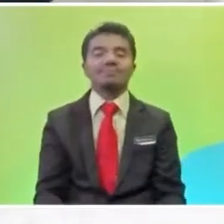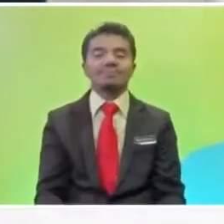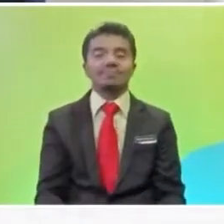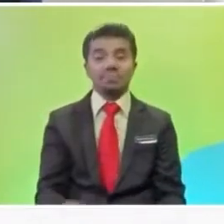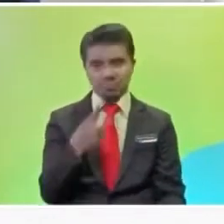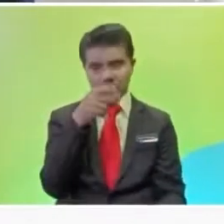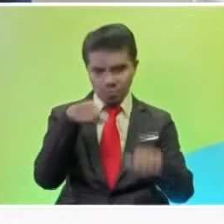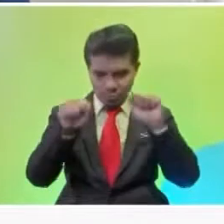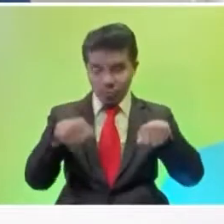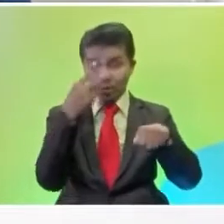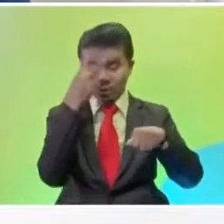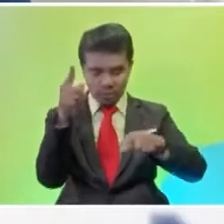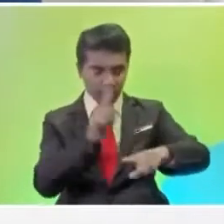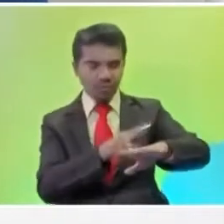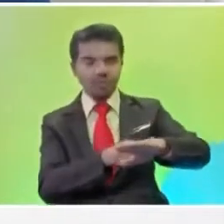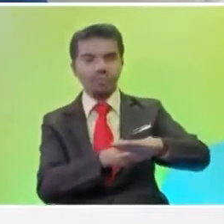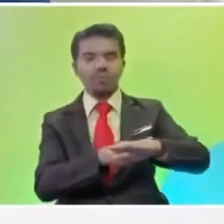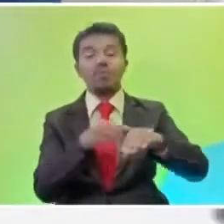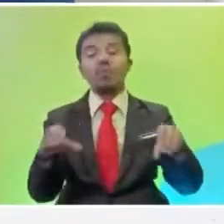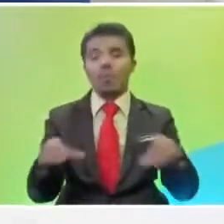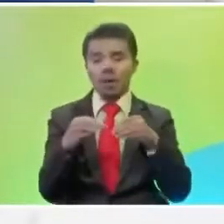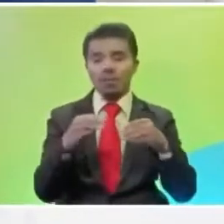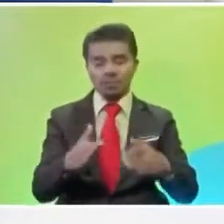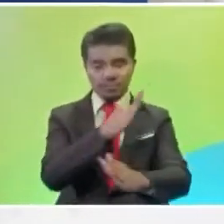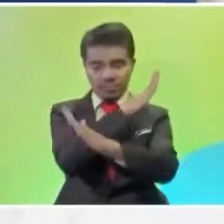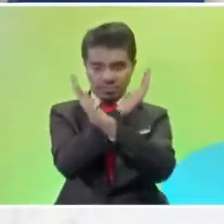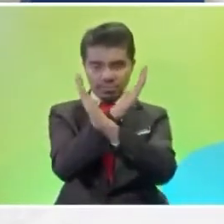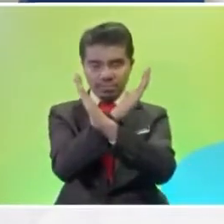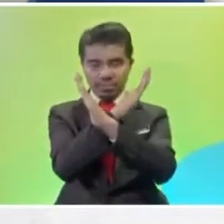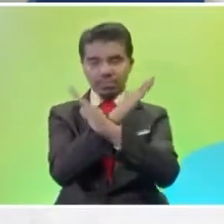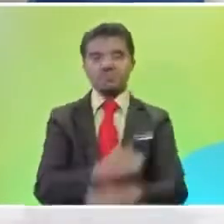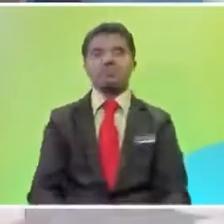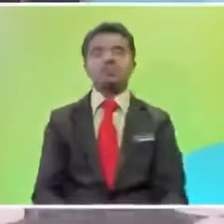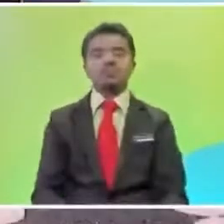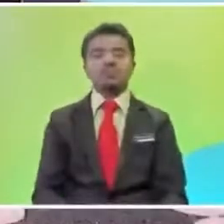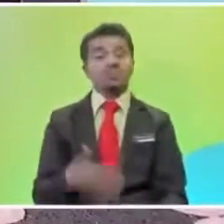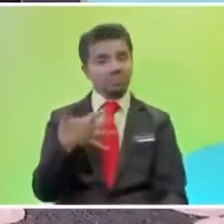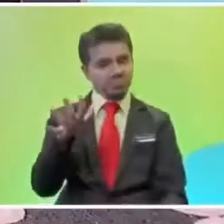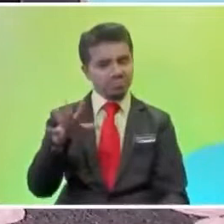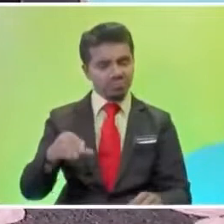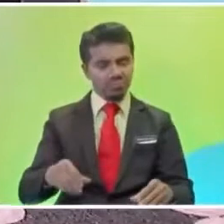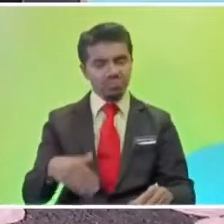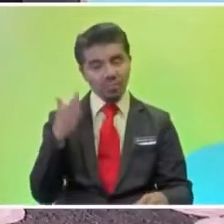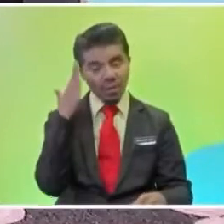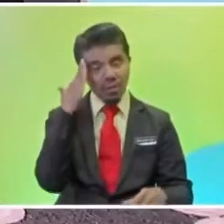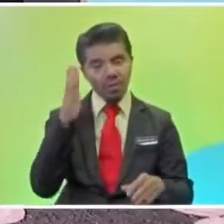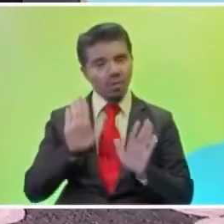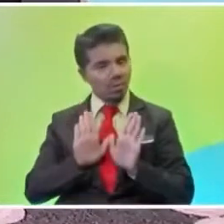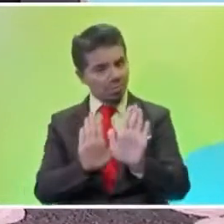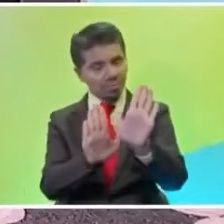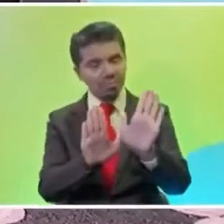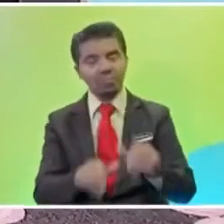dia akan menunjukkan aksi seperti penolakan jadi bermakna di paham terhadap apa yang dipelajari